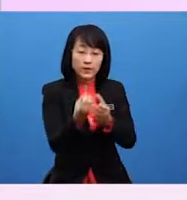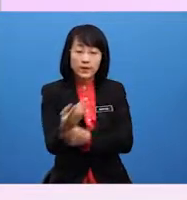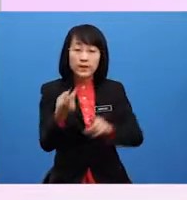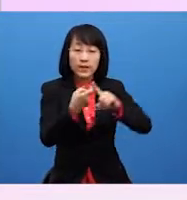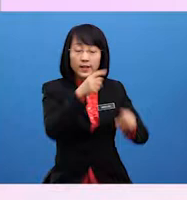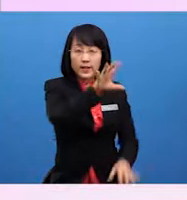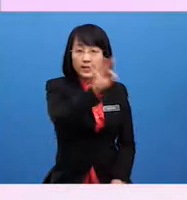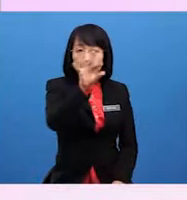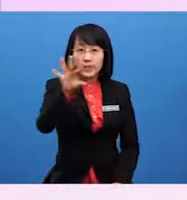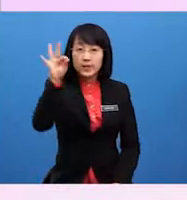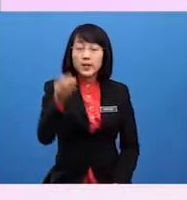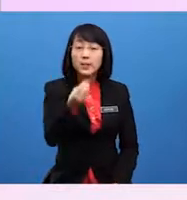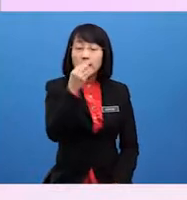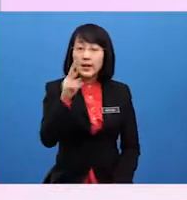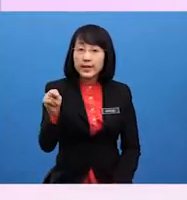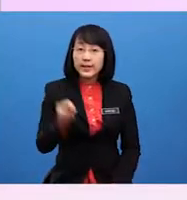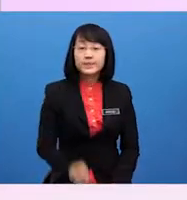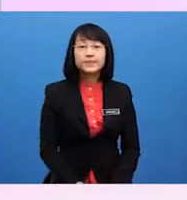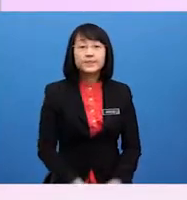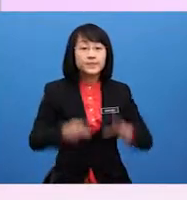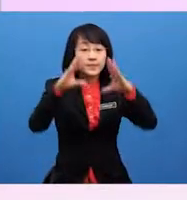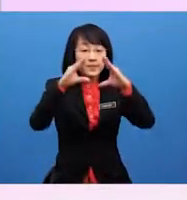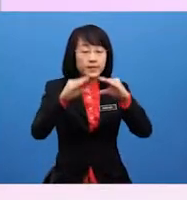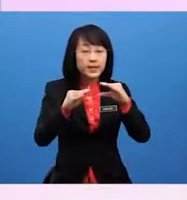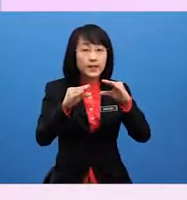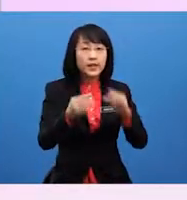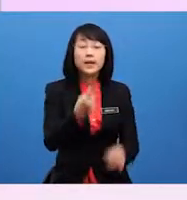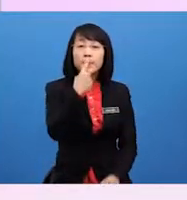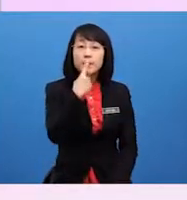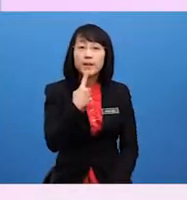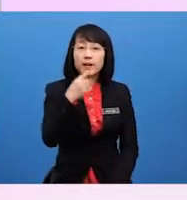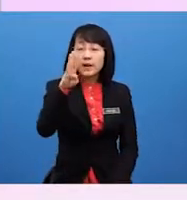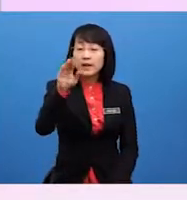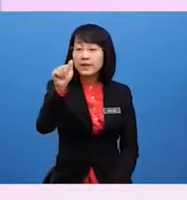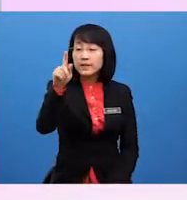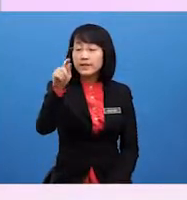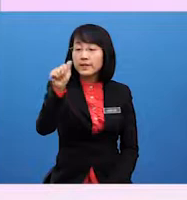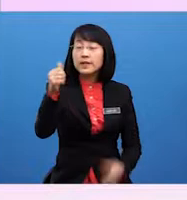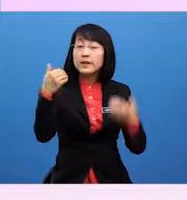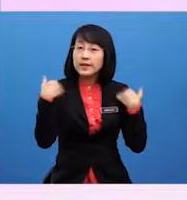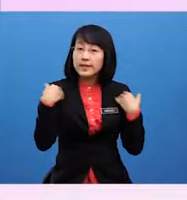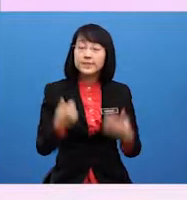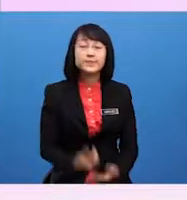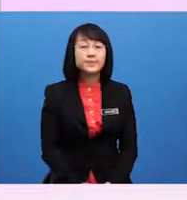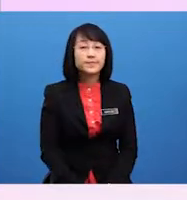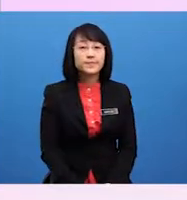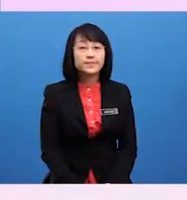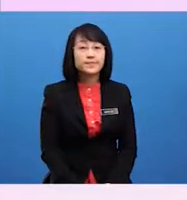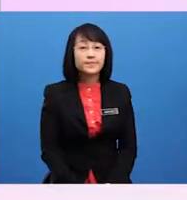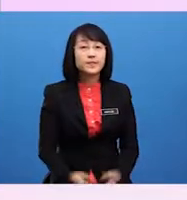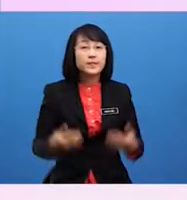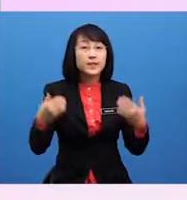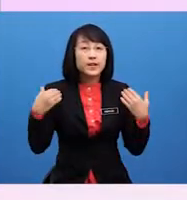mendakan merah bata akan terbentuk. Kehadiran protein dalam sampel makanan pula